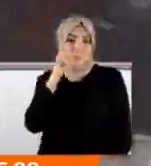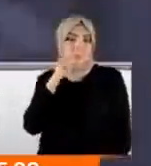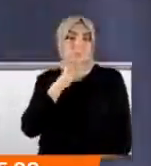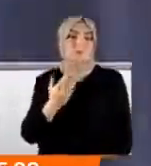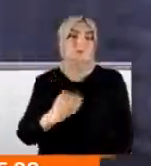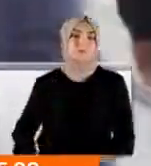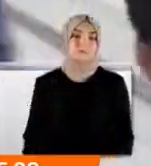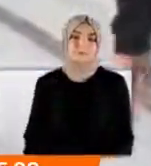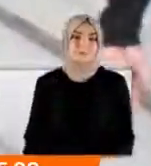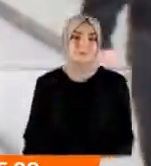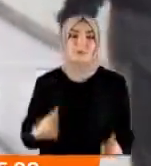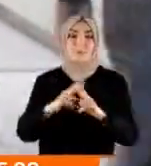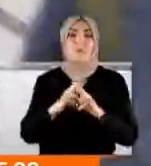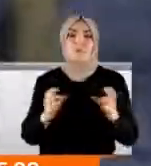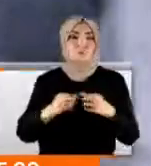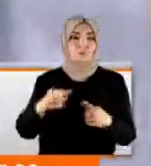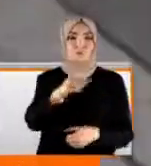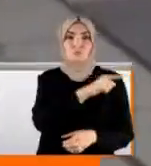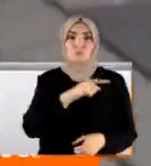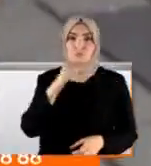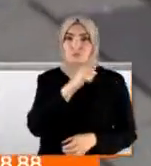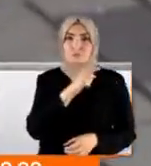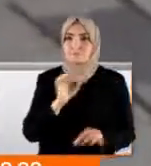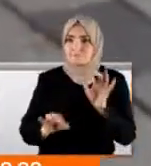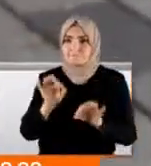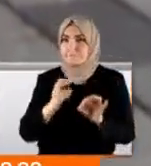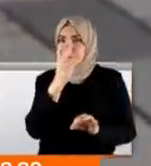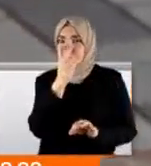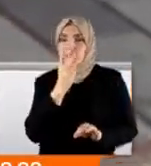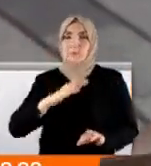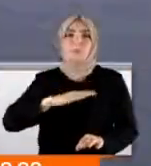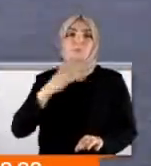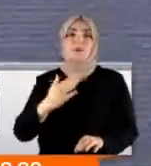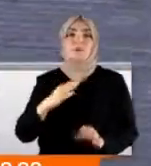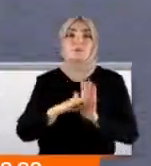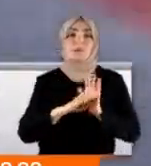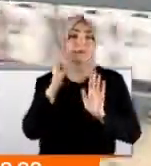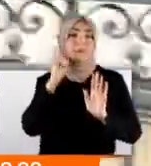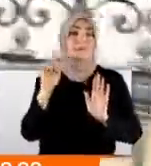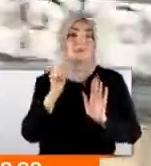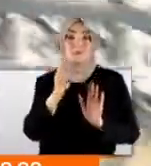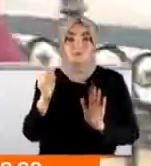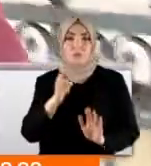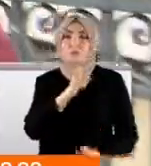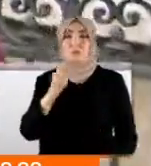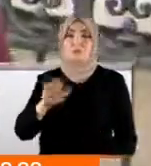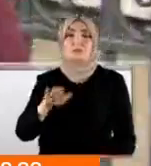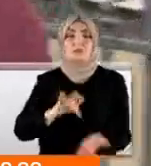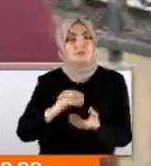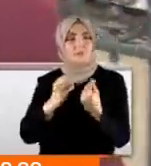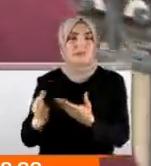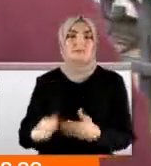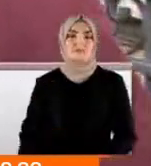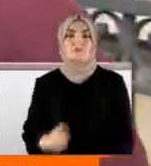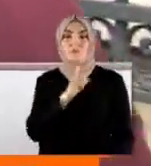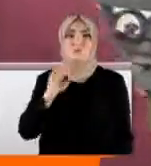konuşabilirim ki? Polis ekipleri göz açtırmadı. Kurallara uymayanlara 900 lira ceza kesildi. 900 liranız var mı? Benim mi? Evet. Valla şu